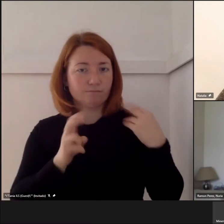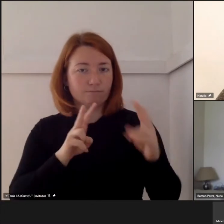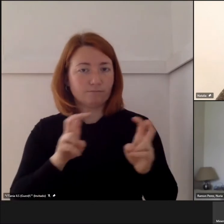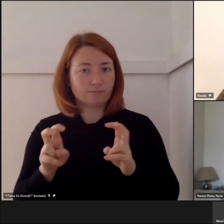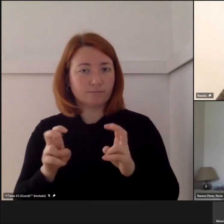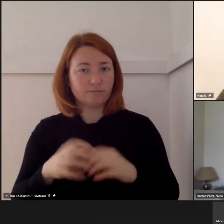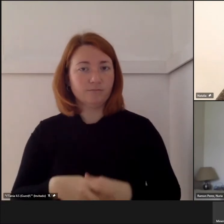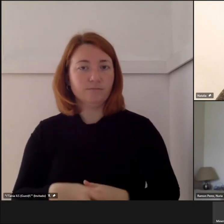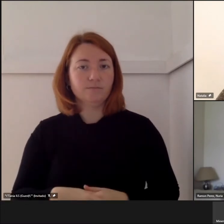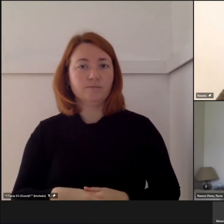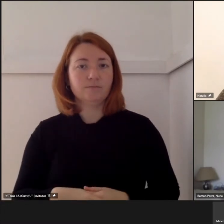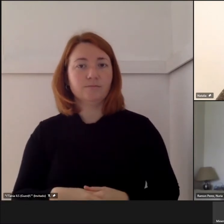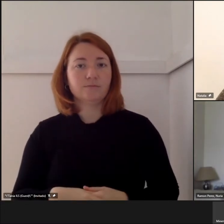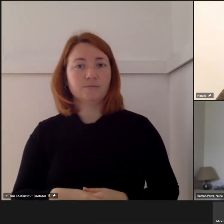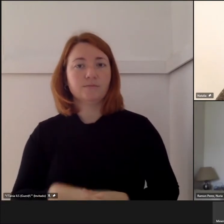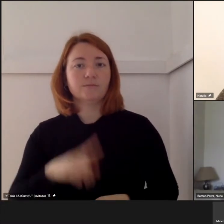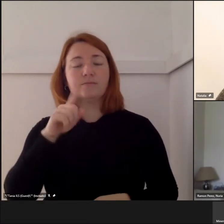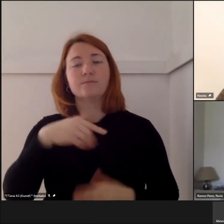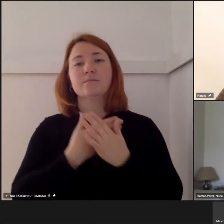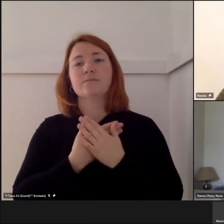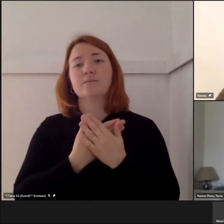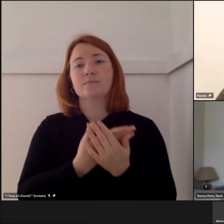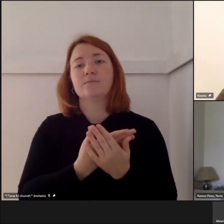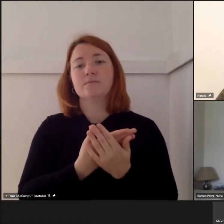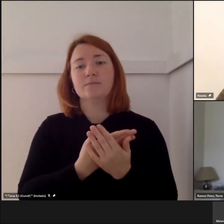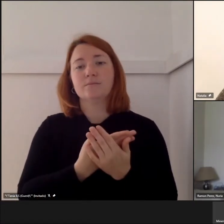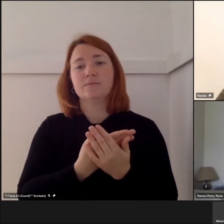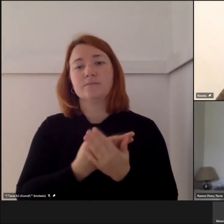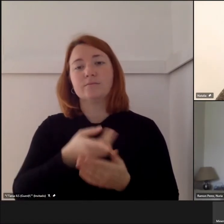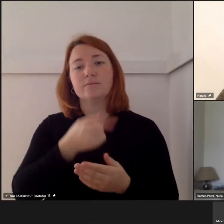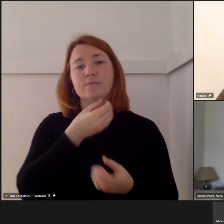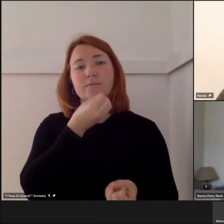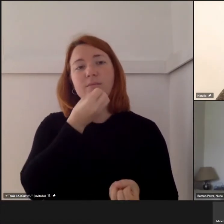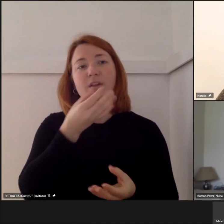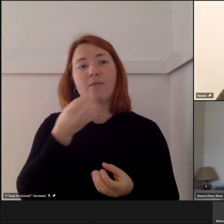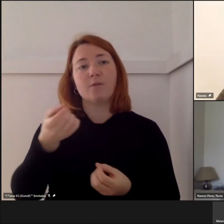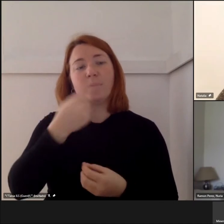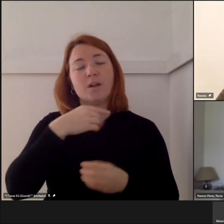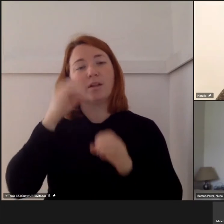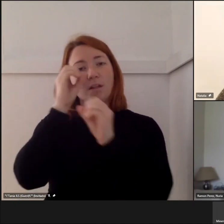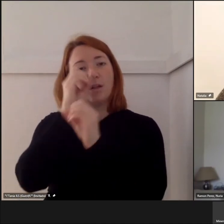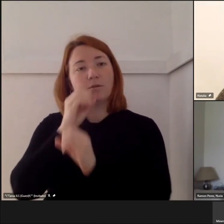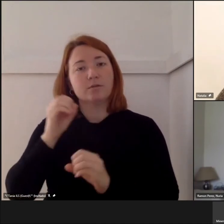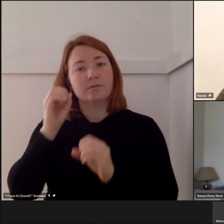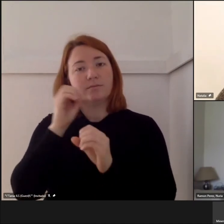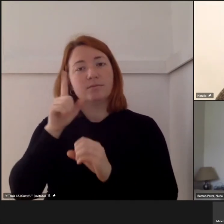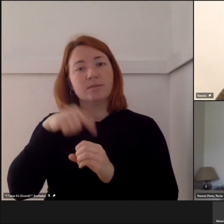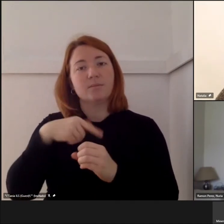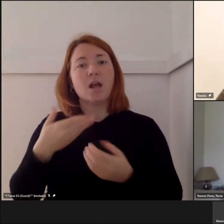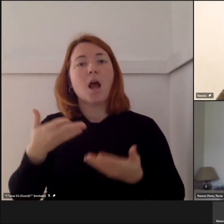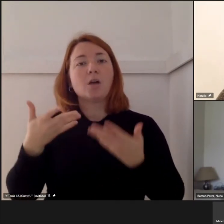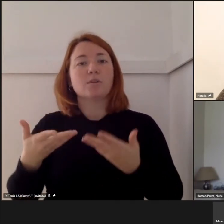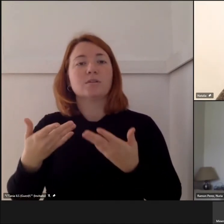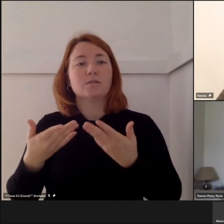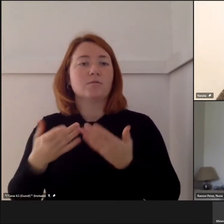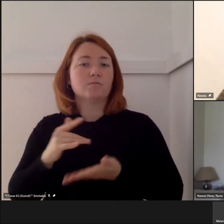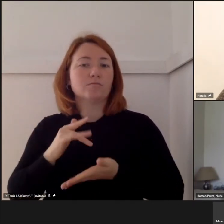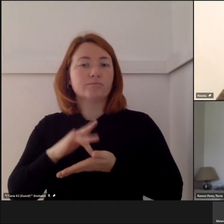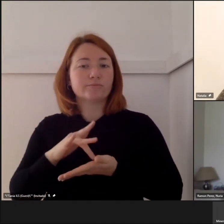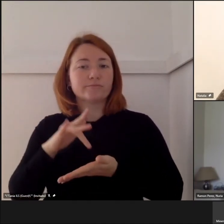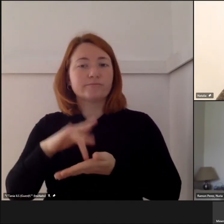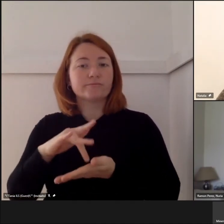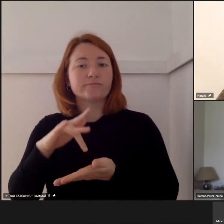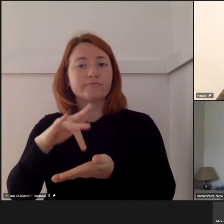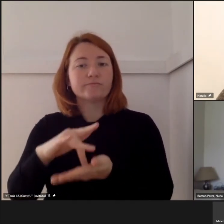la nostra voluntat de poder tenir, igual que fem amb molts altres informes de l'Observatori, actualitzacions regulars. No? Per tant, també és veritat que, com